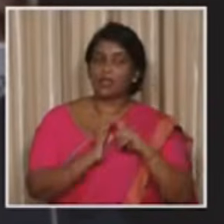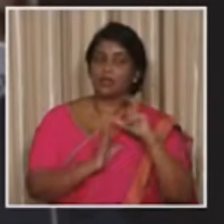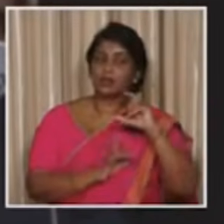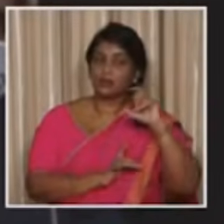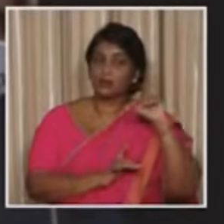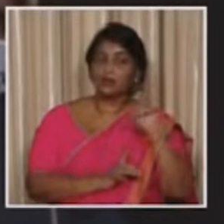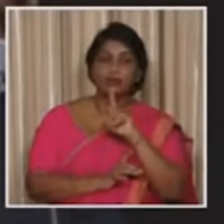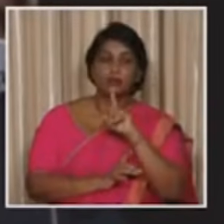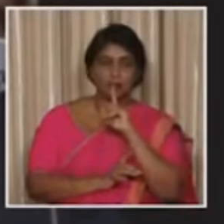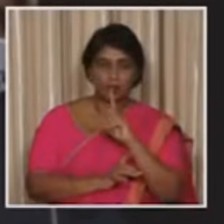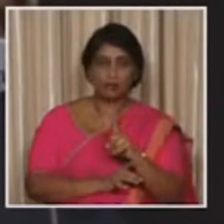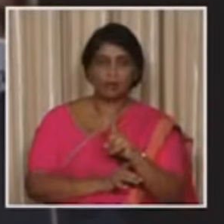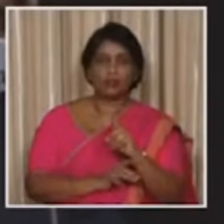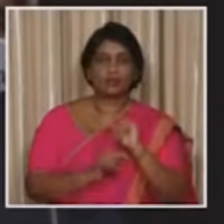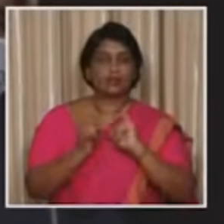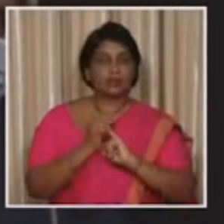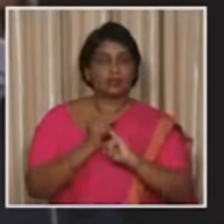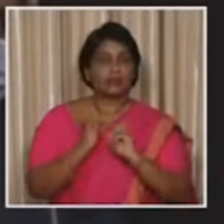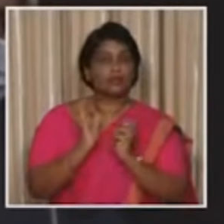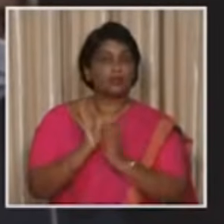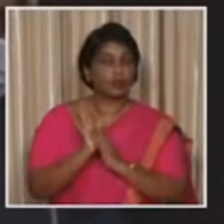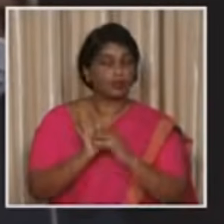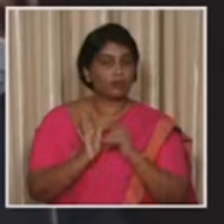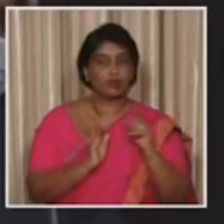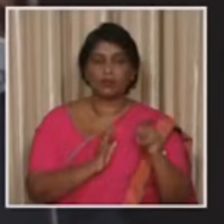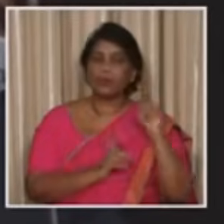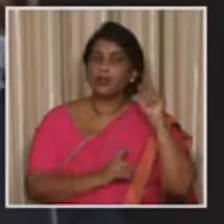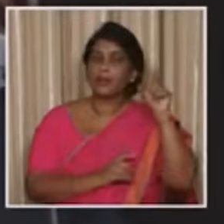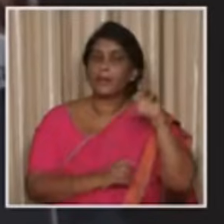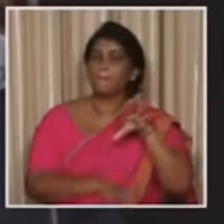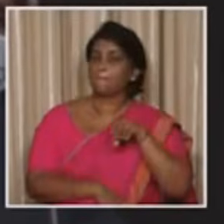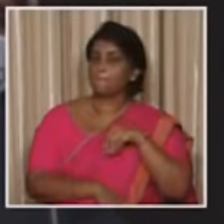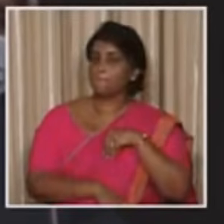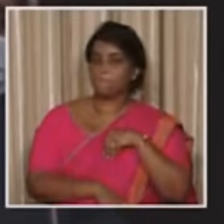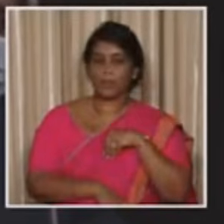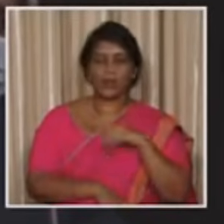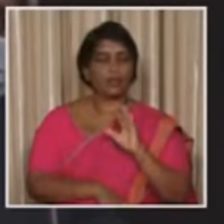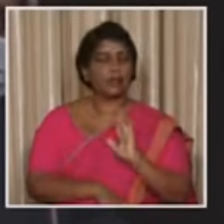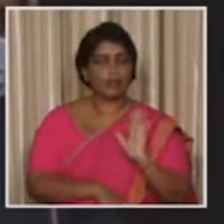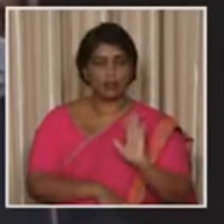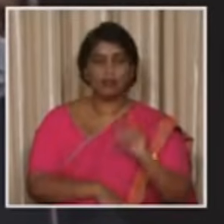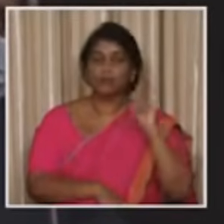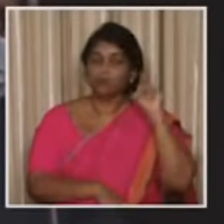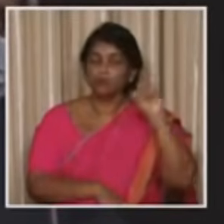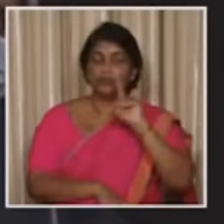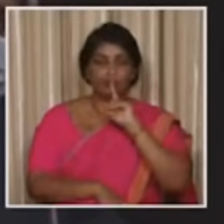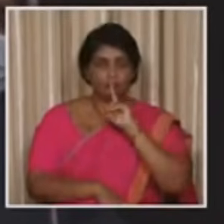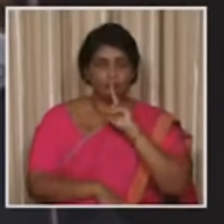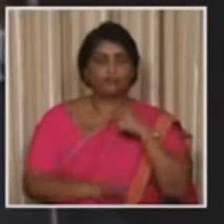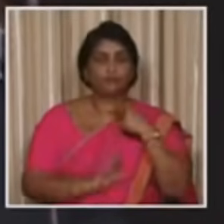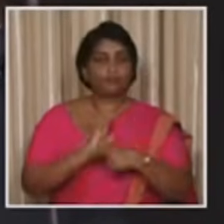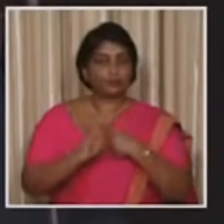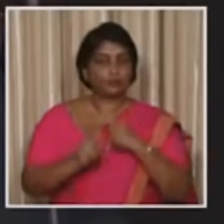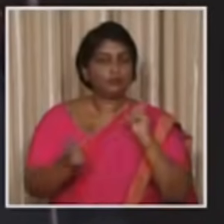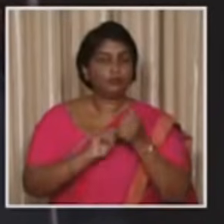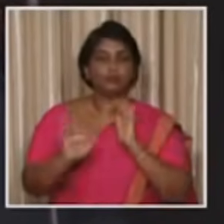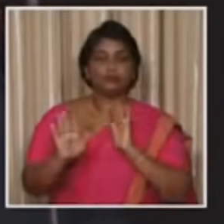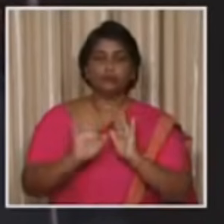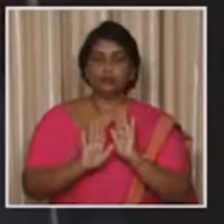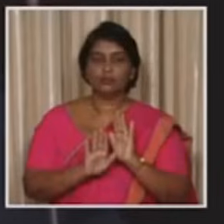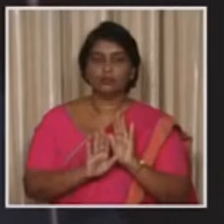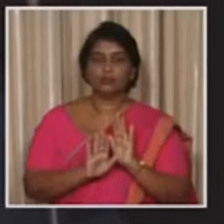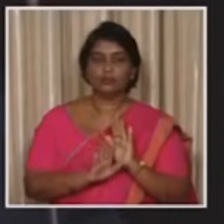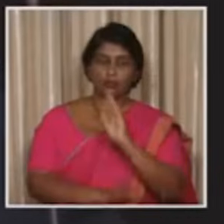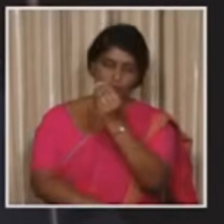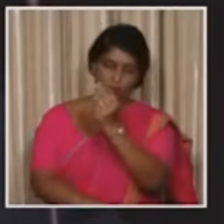ICC එක කිව්වේ ඉන්ටරිම් කියන වචනේ ඒගොල්ලන් පිළිගන්නේ නැහැ කියන එක ඒගොල්ලන් කිව්වේ මේ ලංකාවේ ක්‍රිකට් පරිපාලය කරුණා කරලා